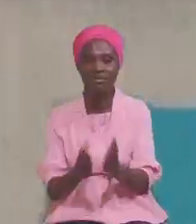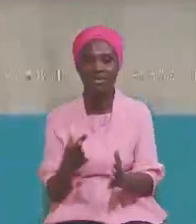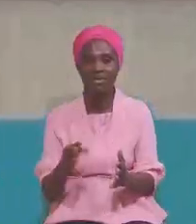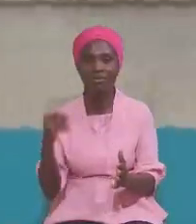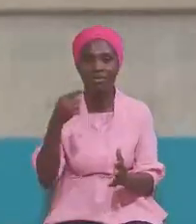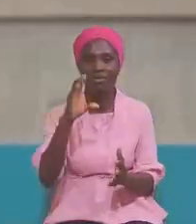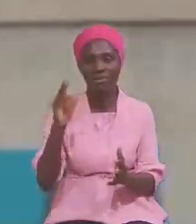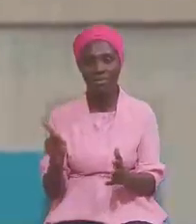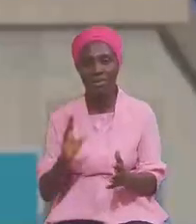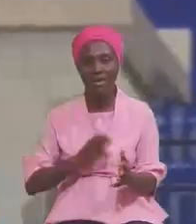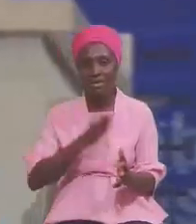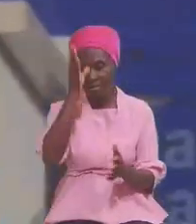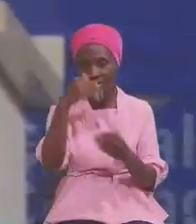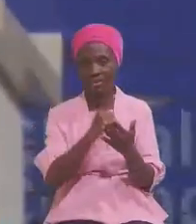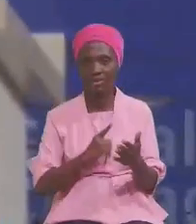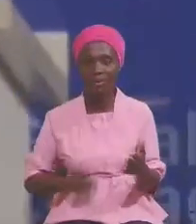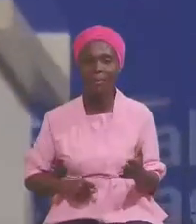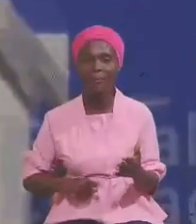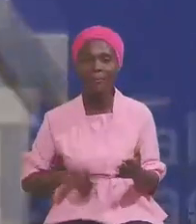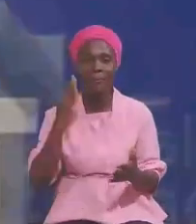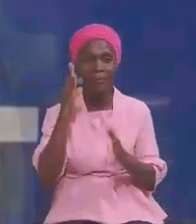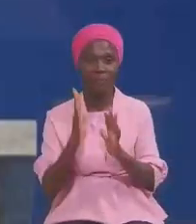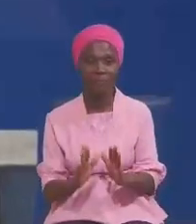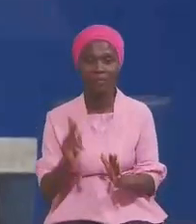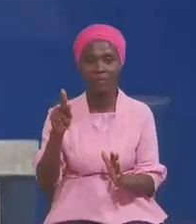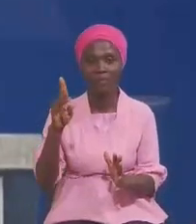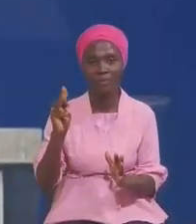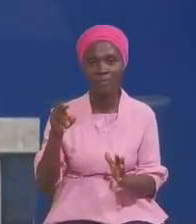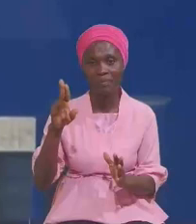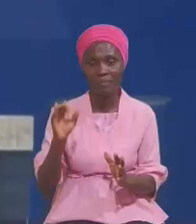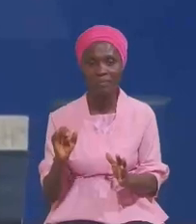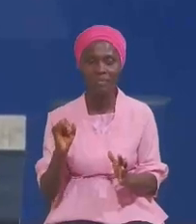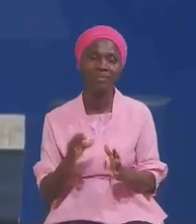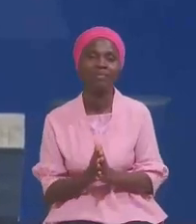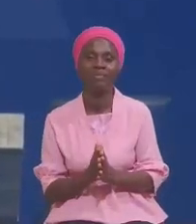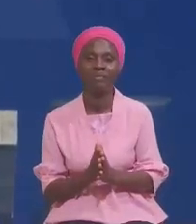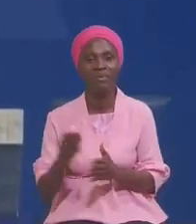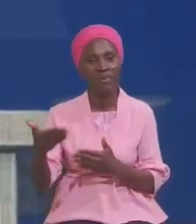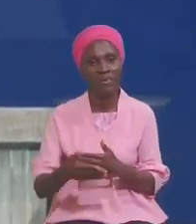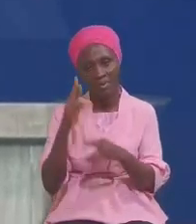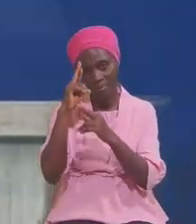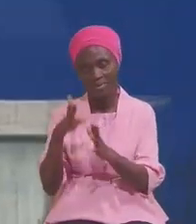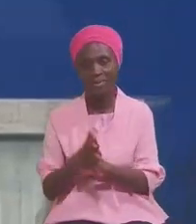notre Père dans le Seigneur, pasteur Docteur Kumuyi, de nous parler.